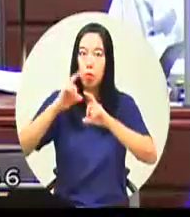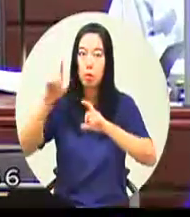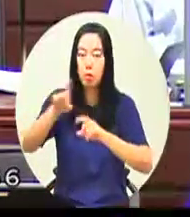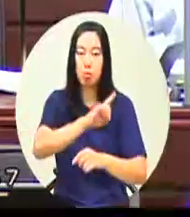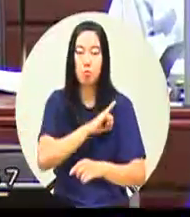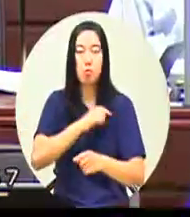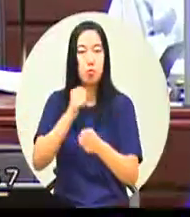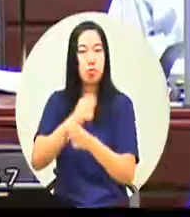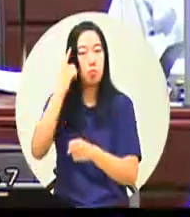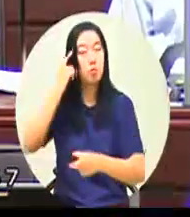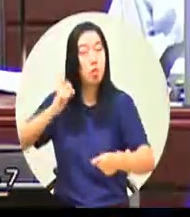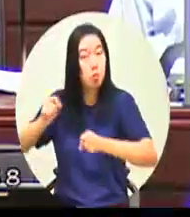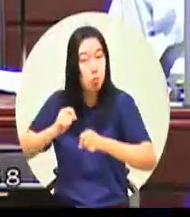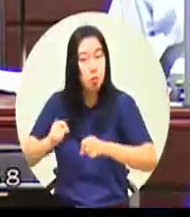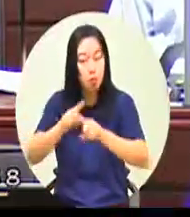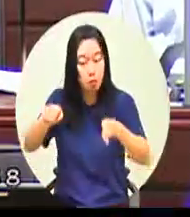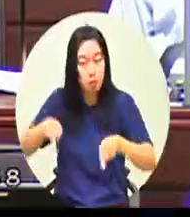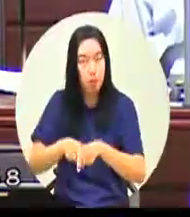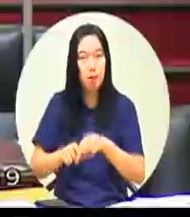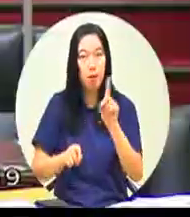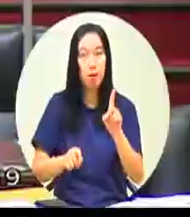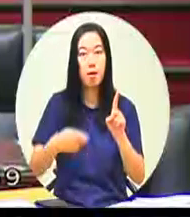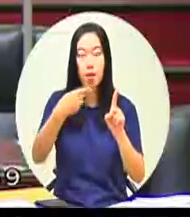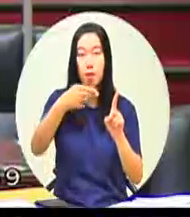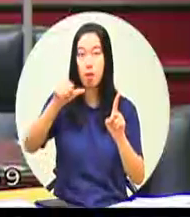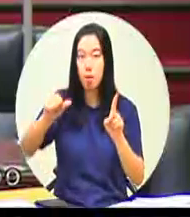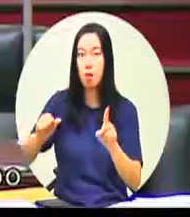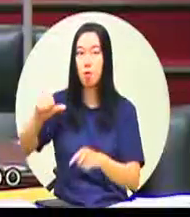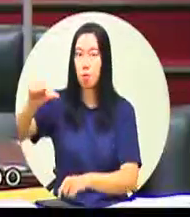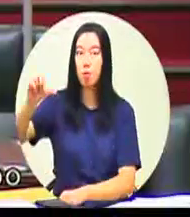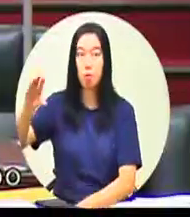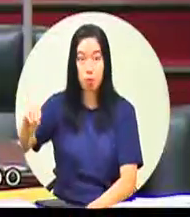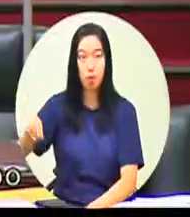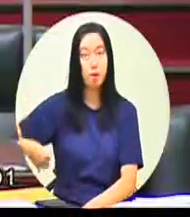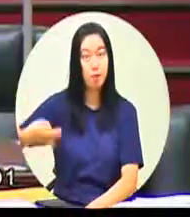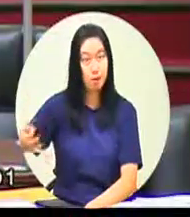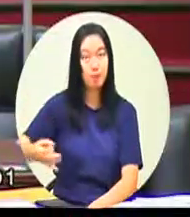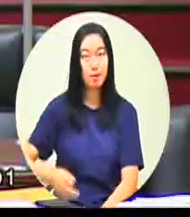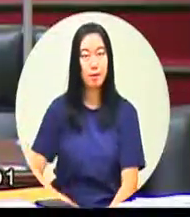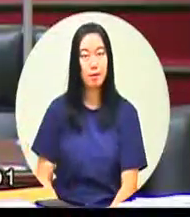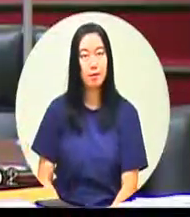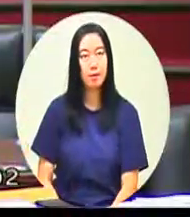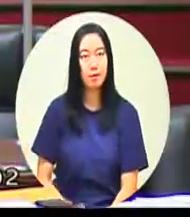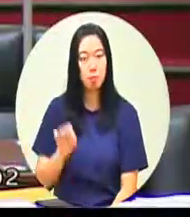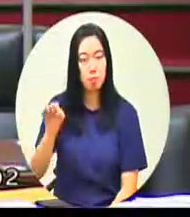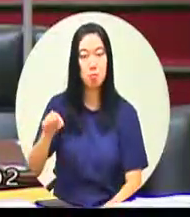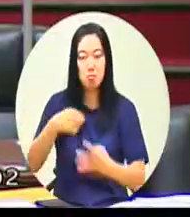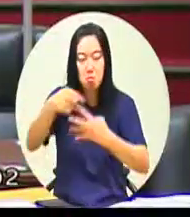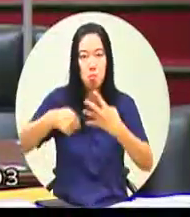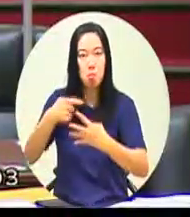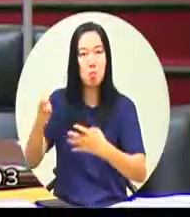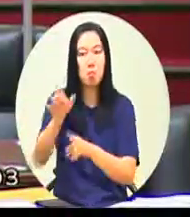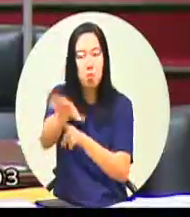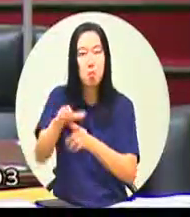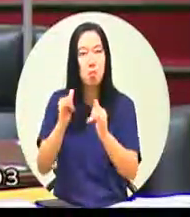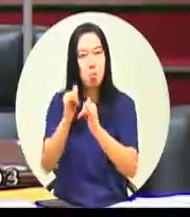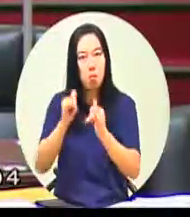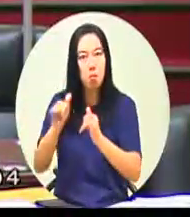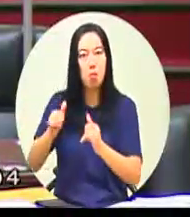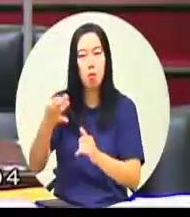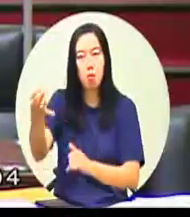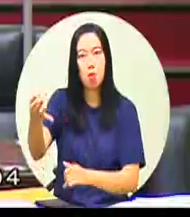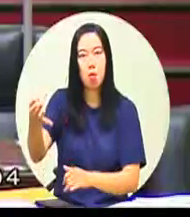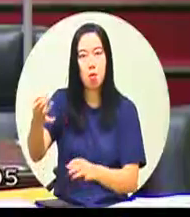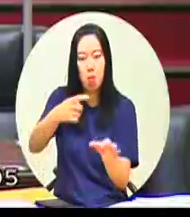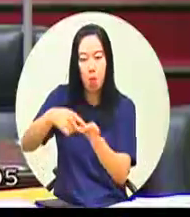因为 每公顷5万。 因为啊，这一季 可以说农民的收入可以说是完全没